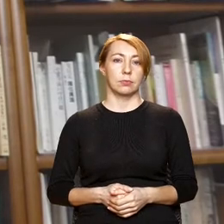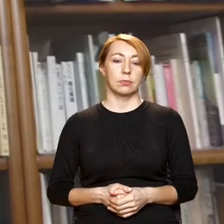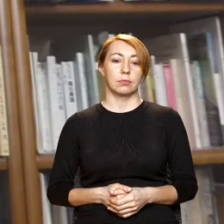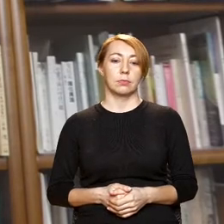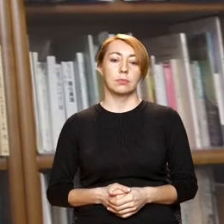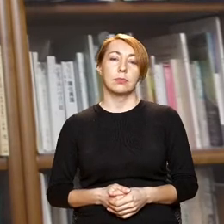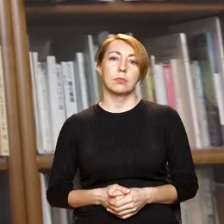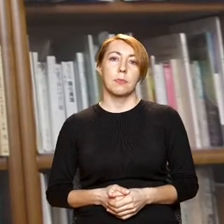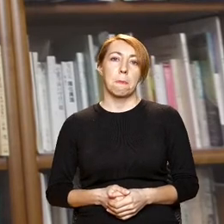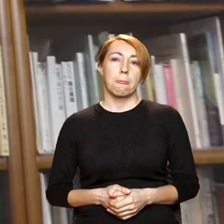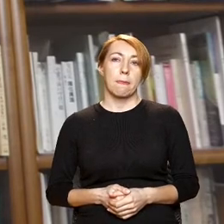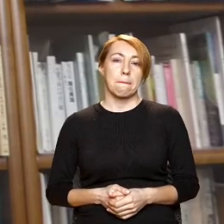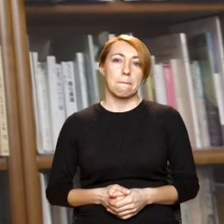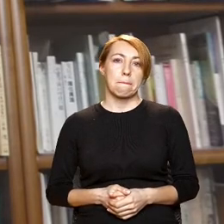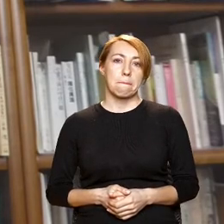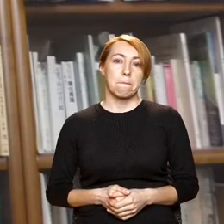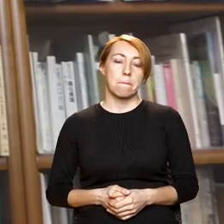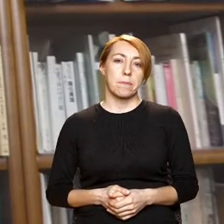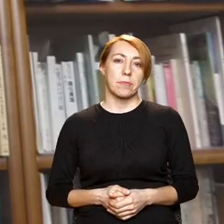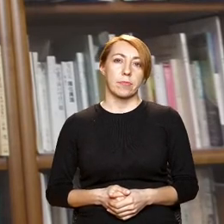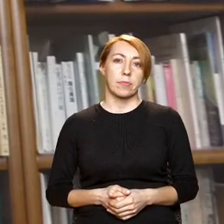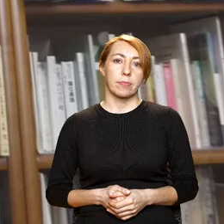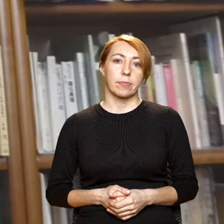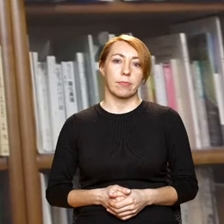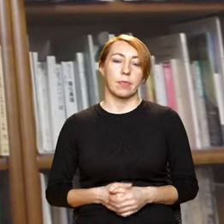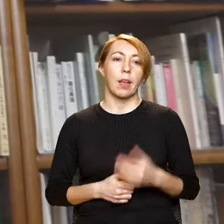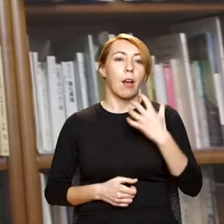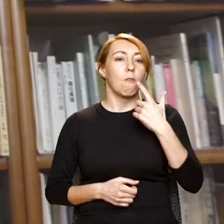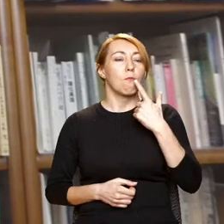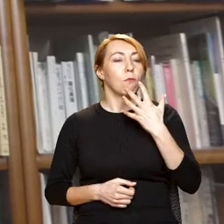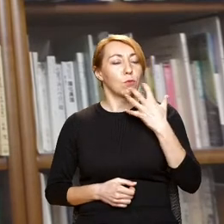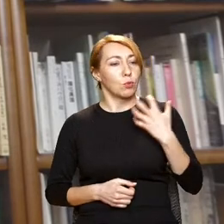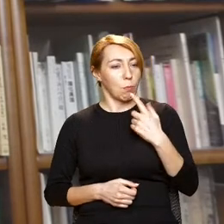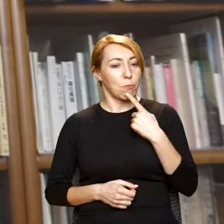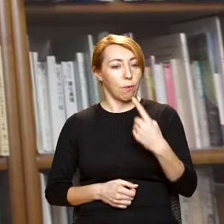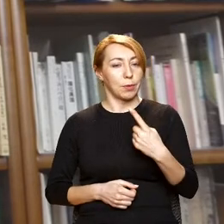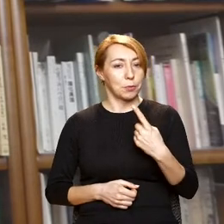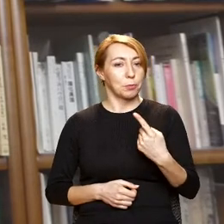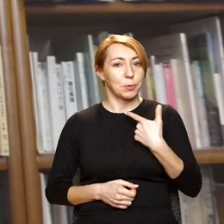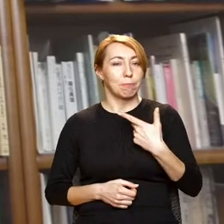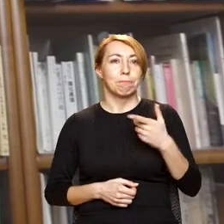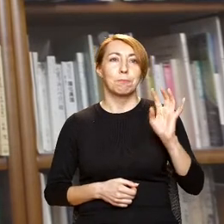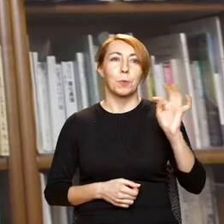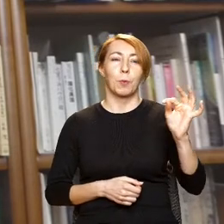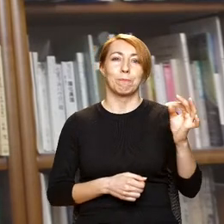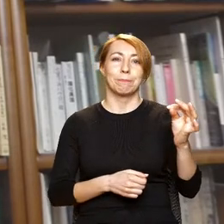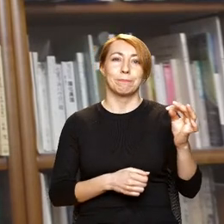Powiedziałem wcześniej, że uległem czarowi i magii Bronisława.